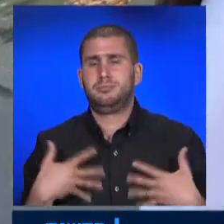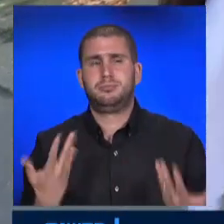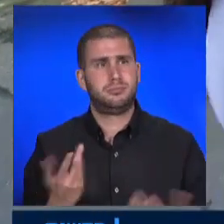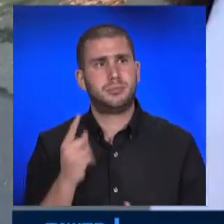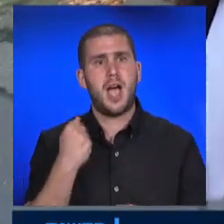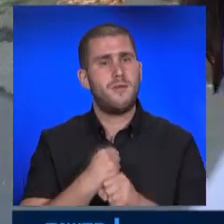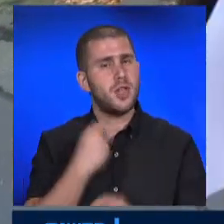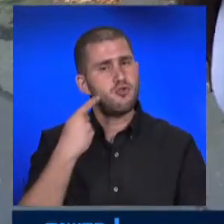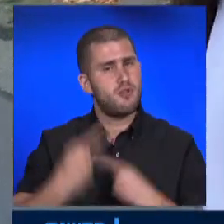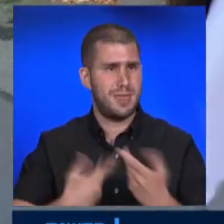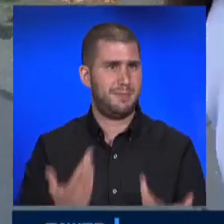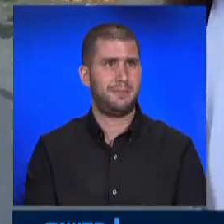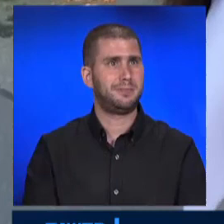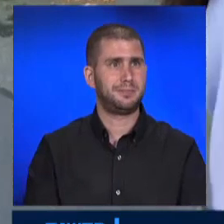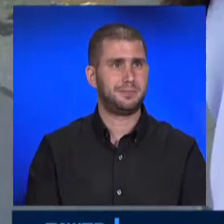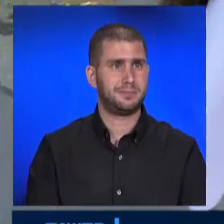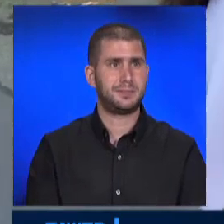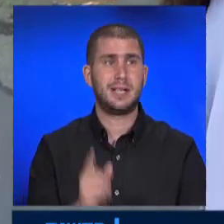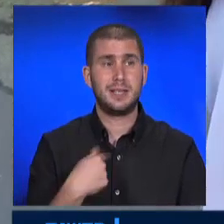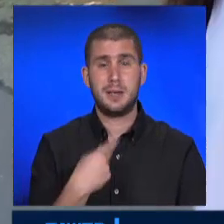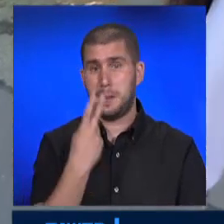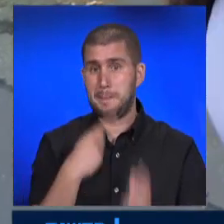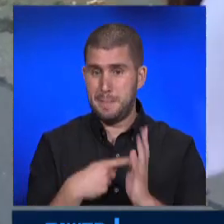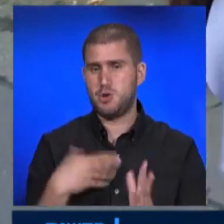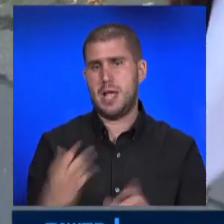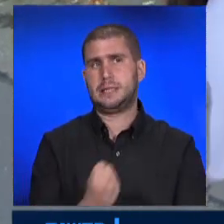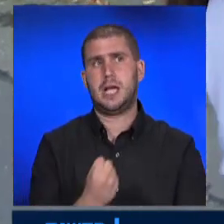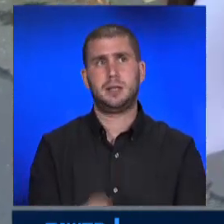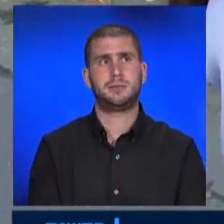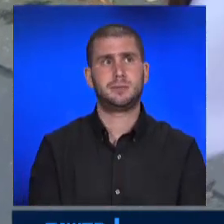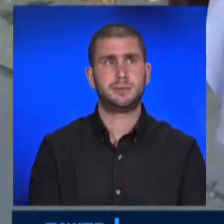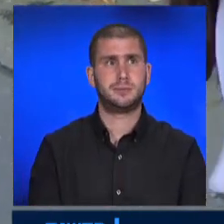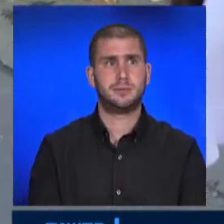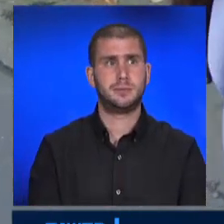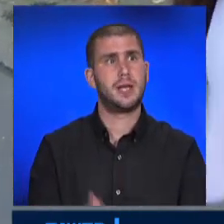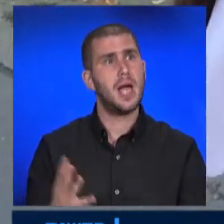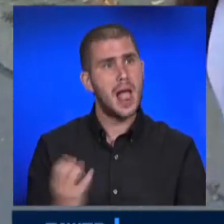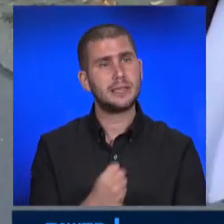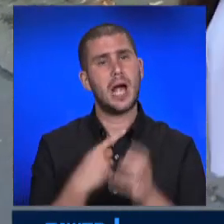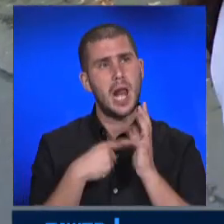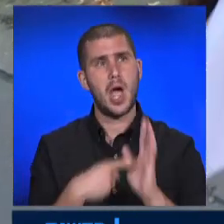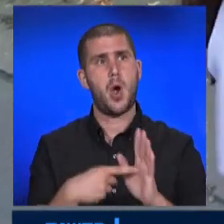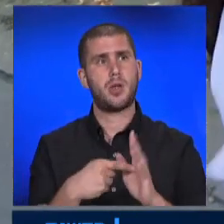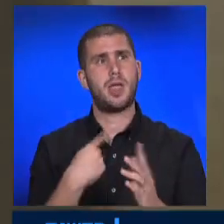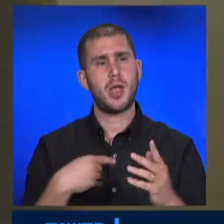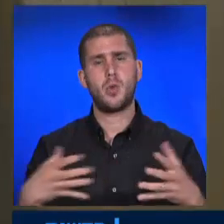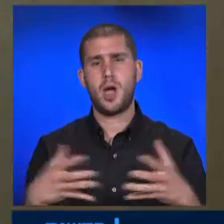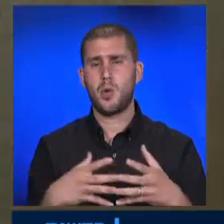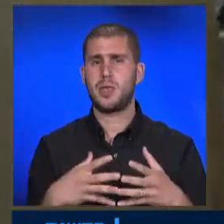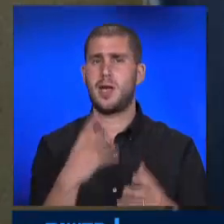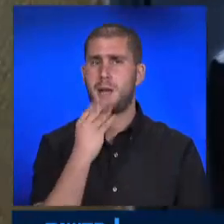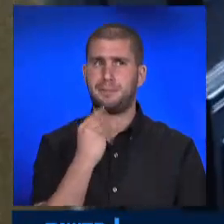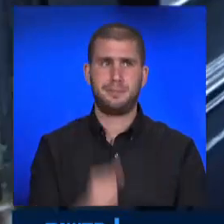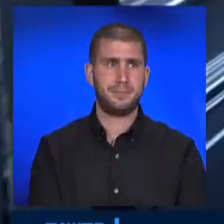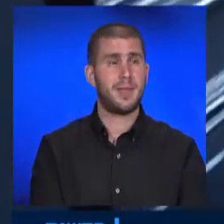שנים. זה אני מראה שאני הצלחתי. להצליח להם להראות שאנחנו היהודים עם. אמנם